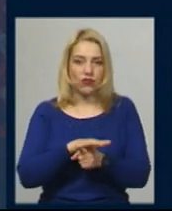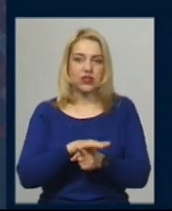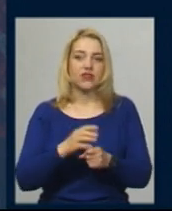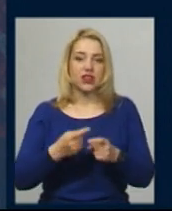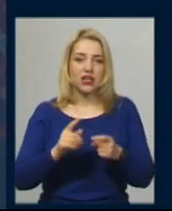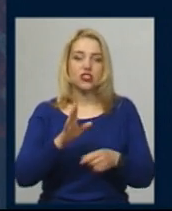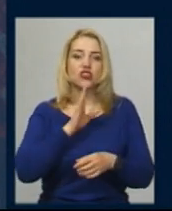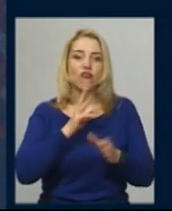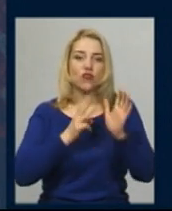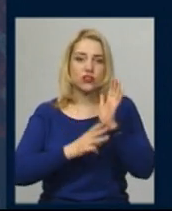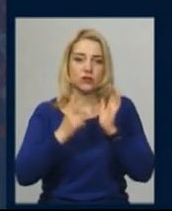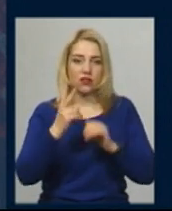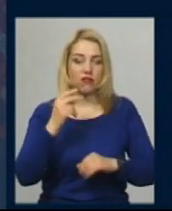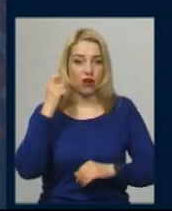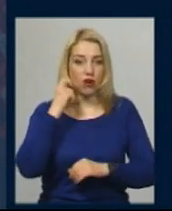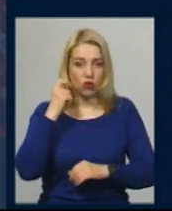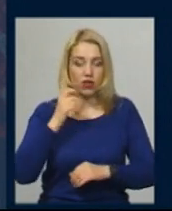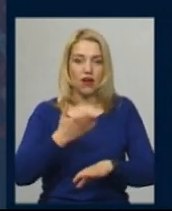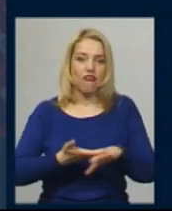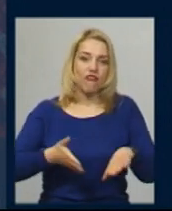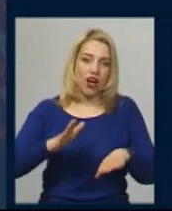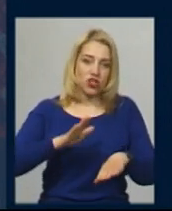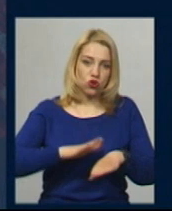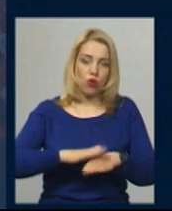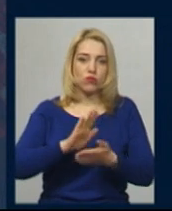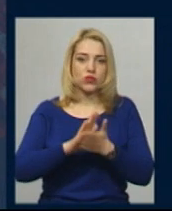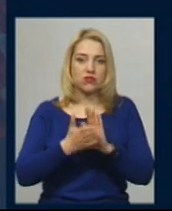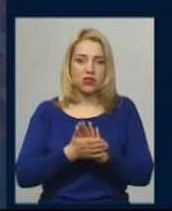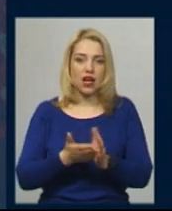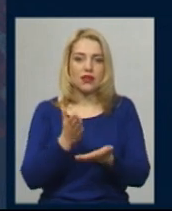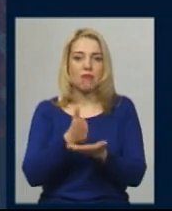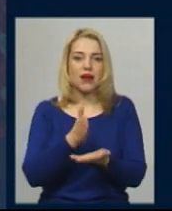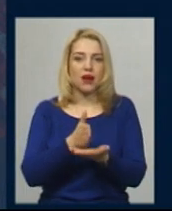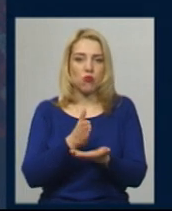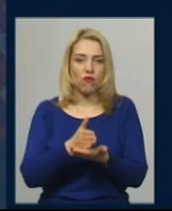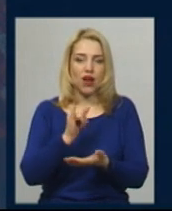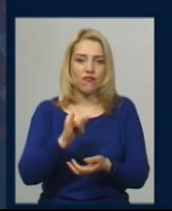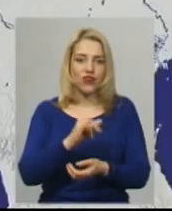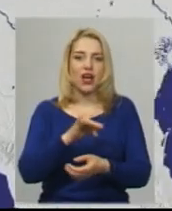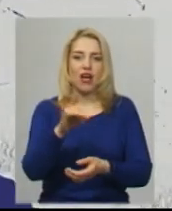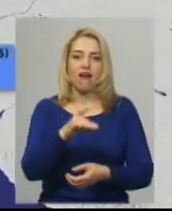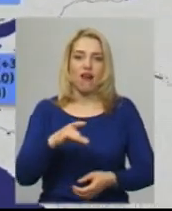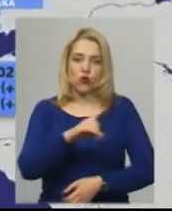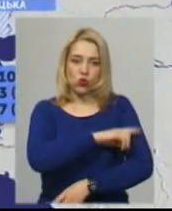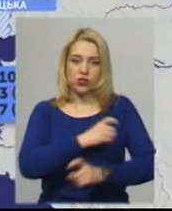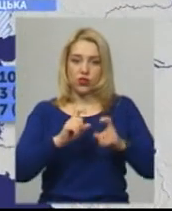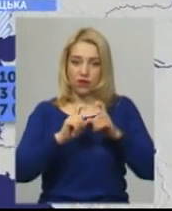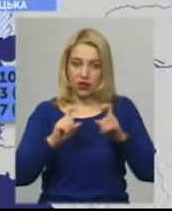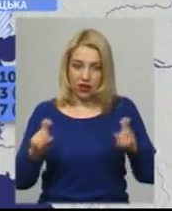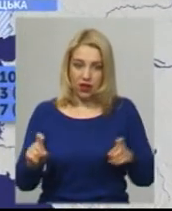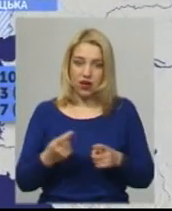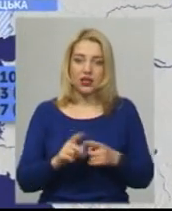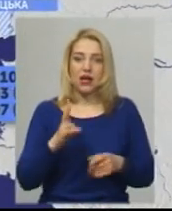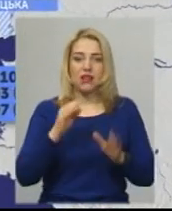хмельничанки. Жінка у важкому стані перебуває в інфекційній лікарні. За даними Центру громадського здоров'я, станом на 9.30